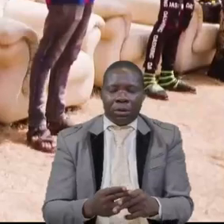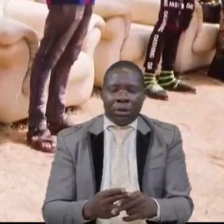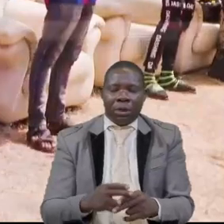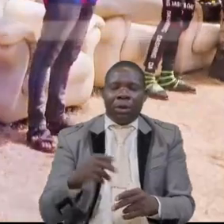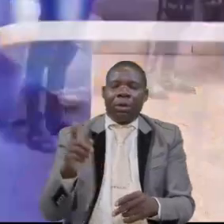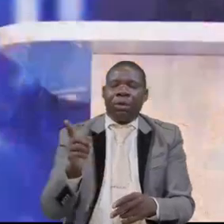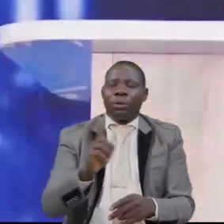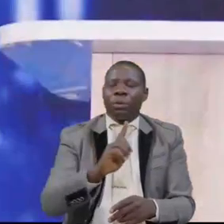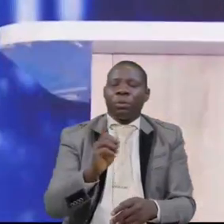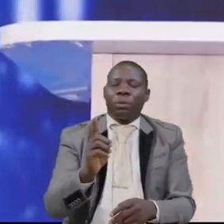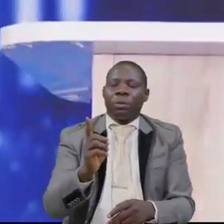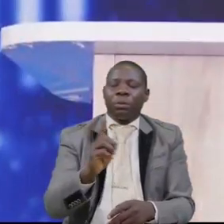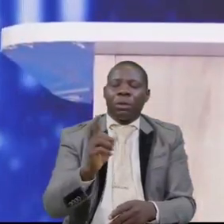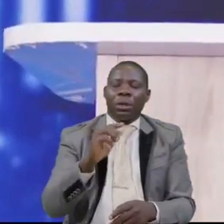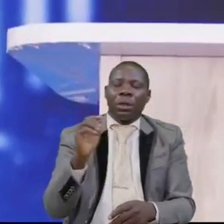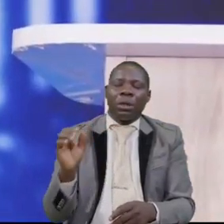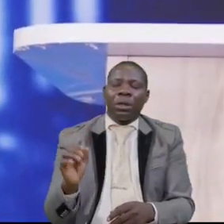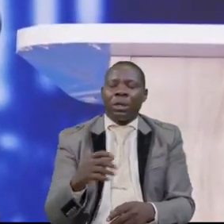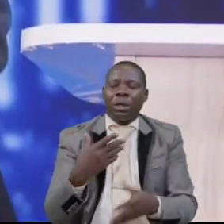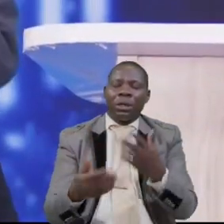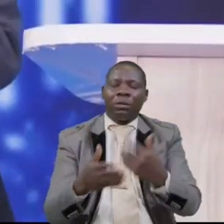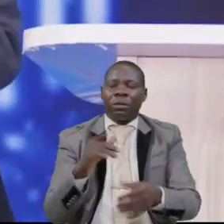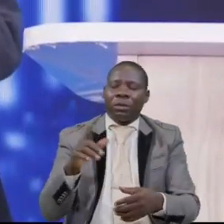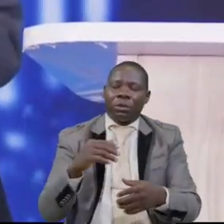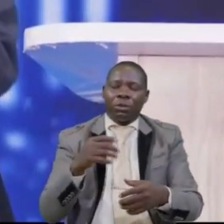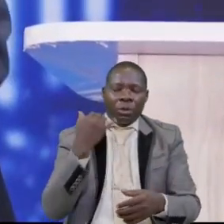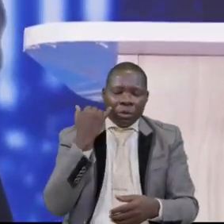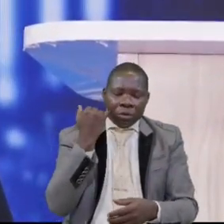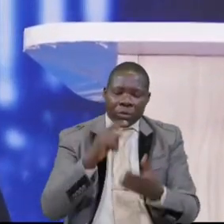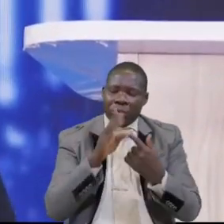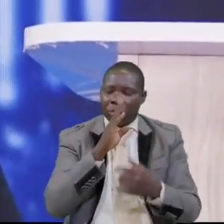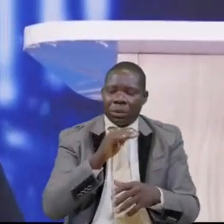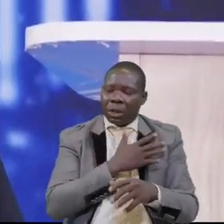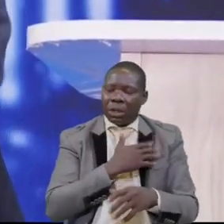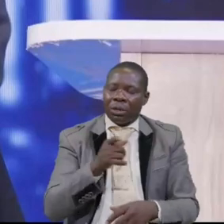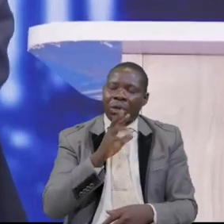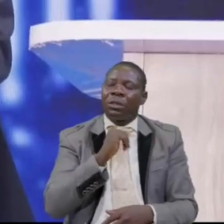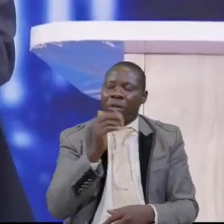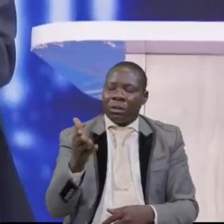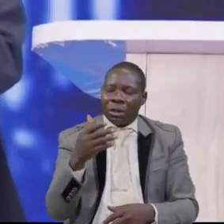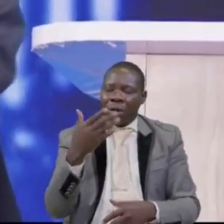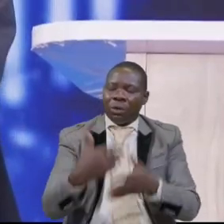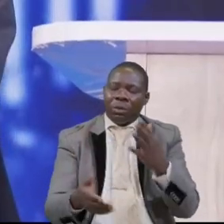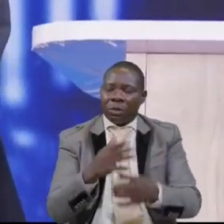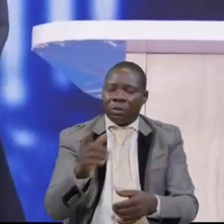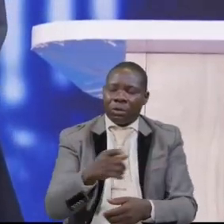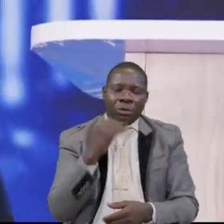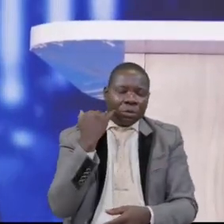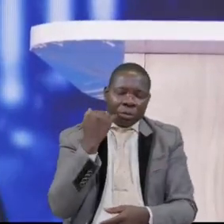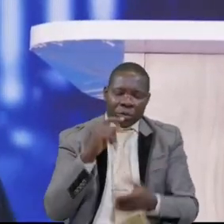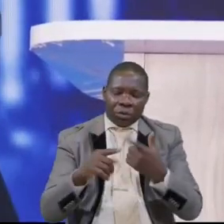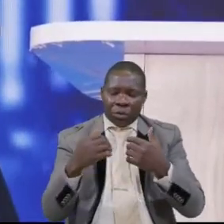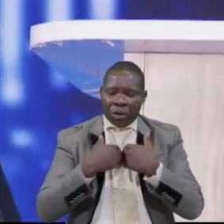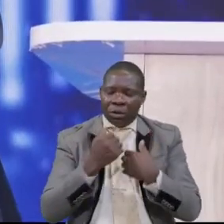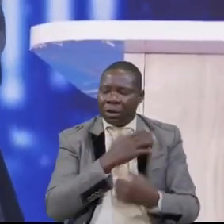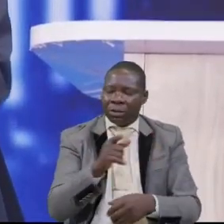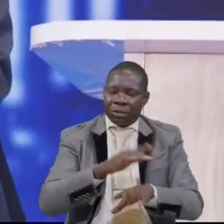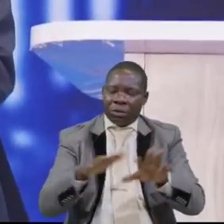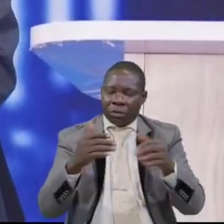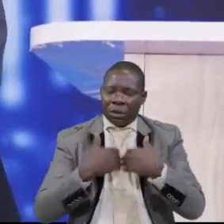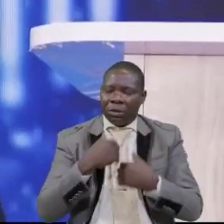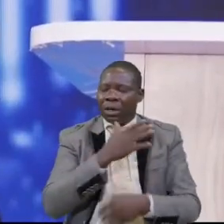Partout, tu devrais être, mais tu n'es pas encore à ton niveau. Quel que soit ce que tu devrais avoir obtenu et que tu ne l'as pas eu,